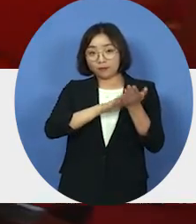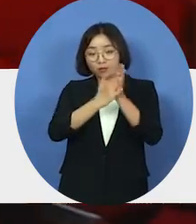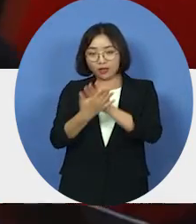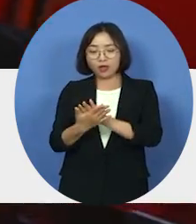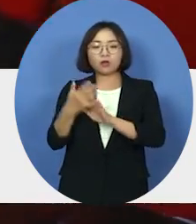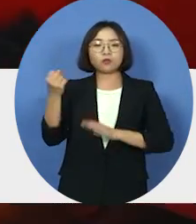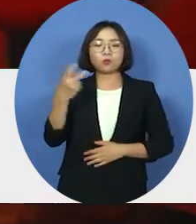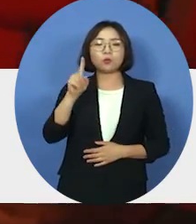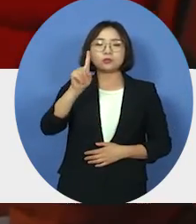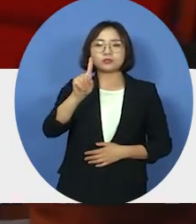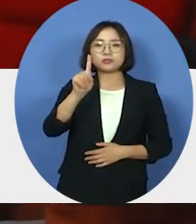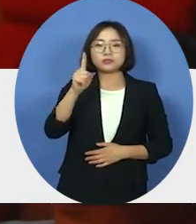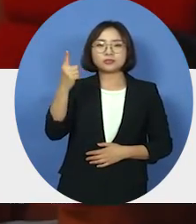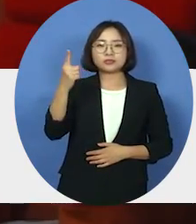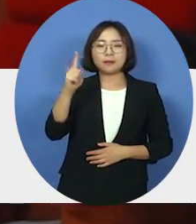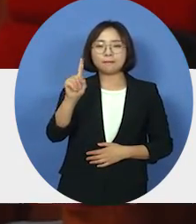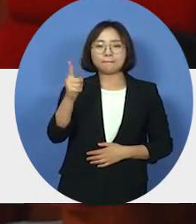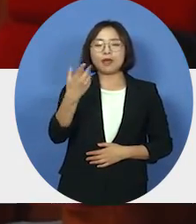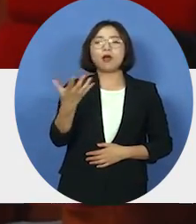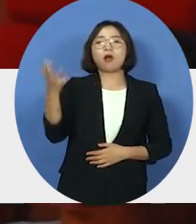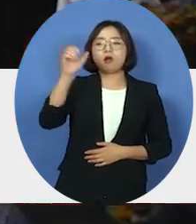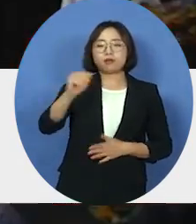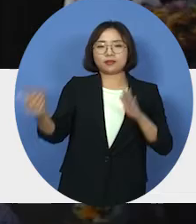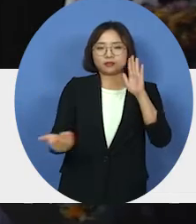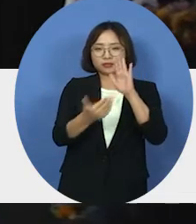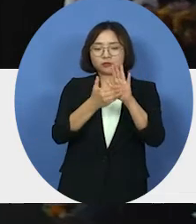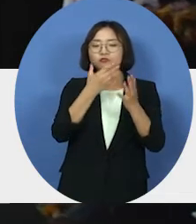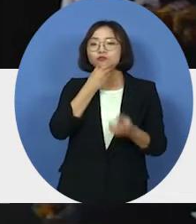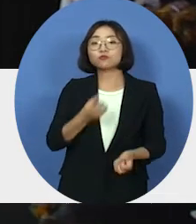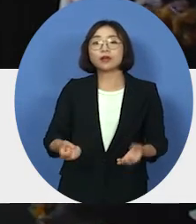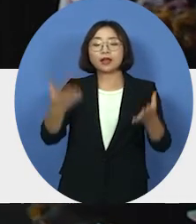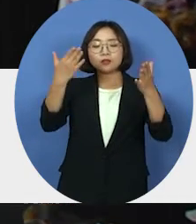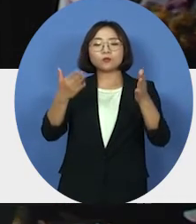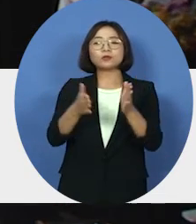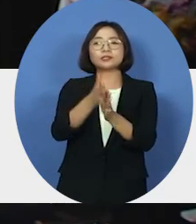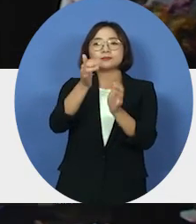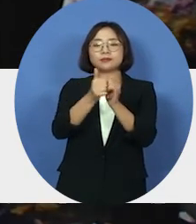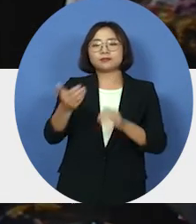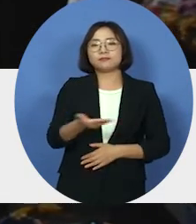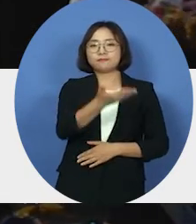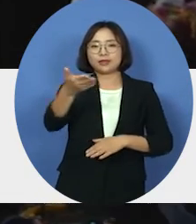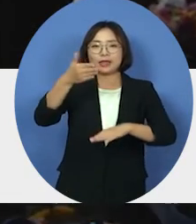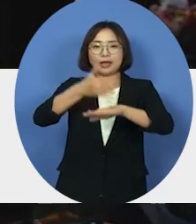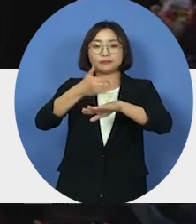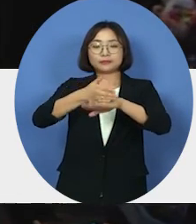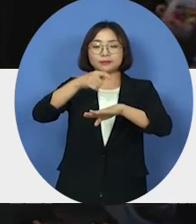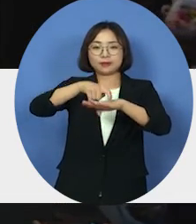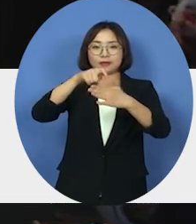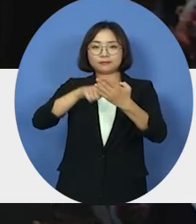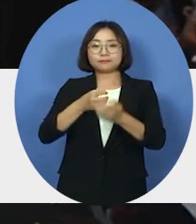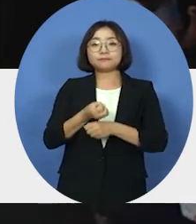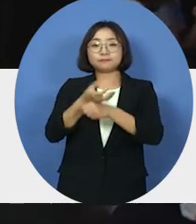장학회 100억 달성을 축하하며 이 같은 성과를 거둘 수 있도록 도와준 공주 시민들께 감사의 마음을 전달했습니다.